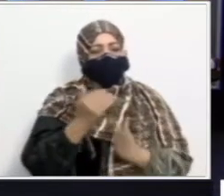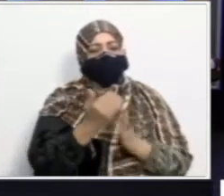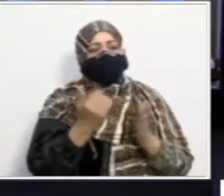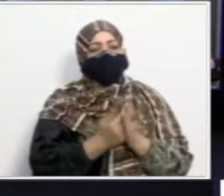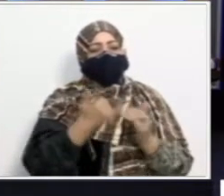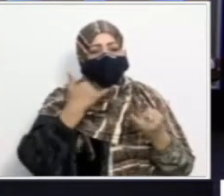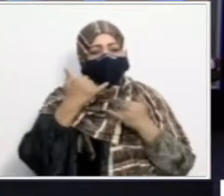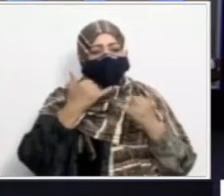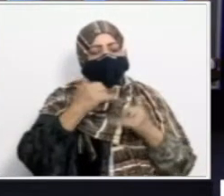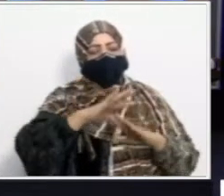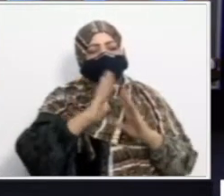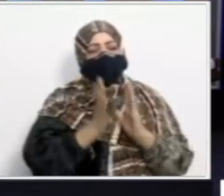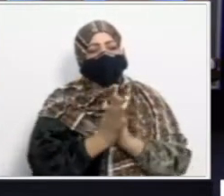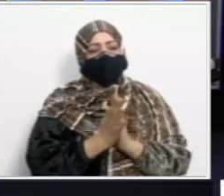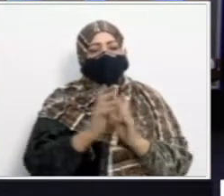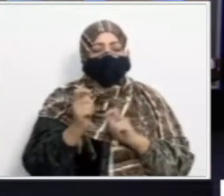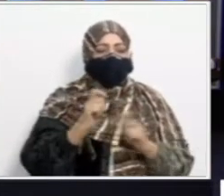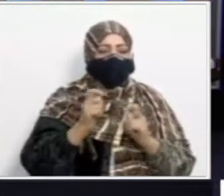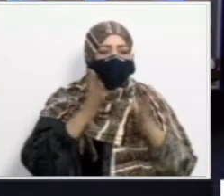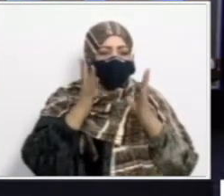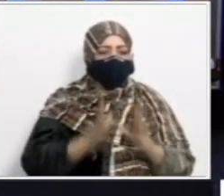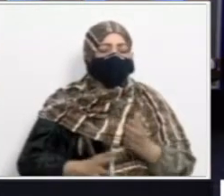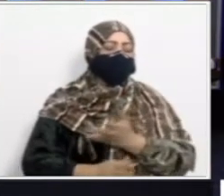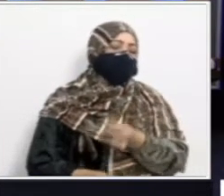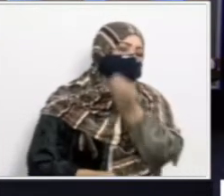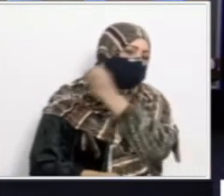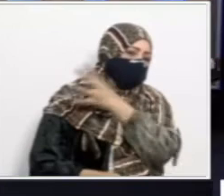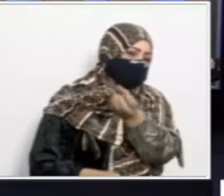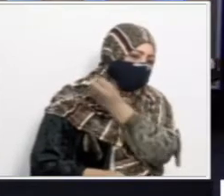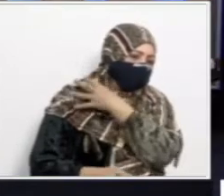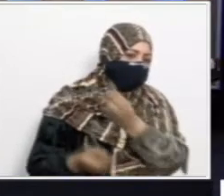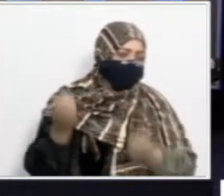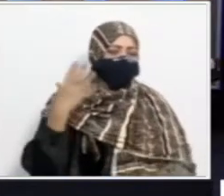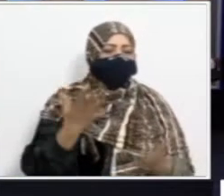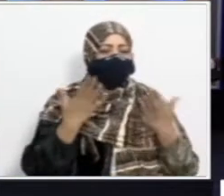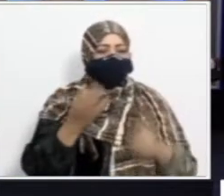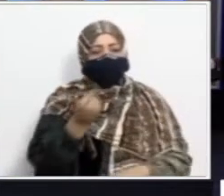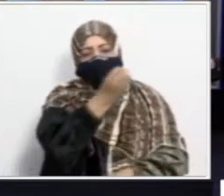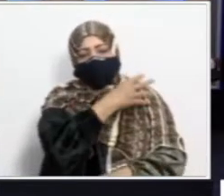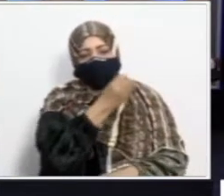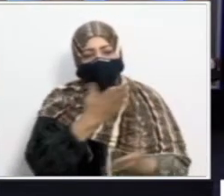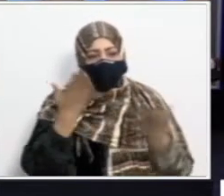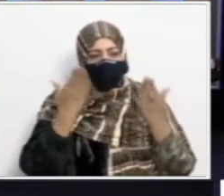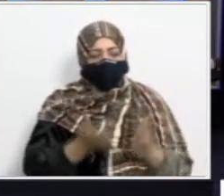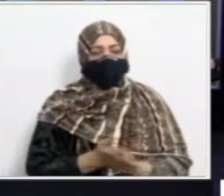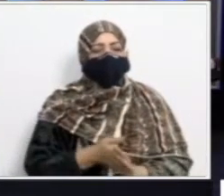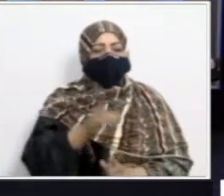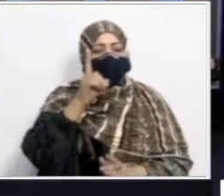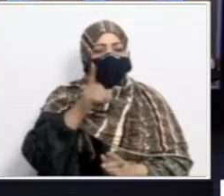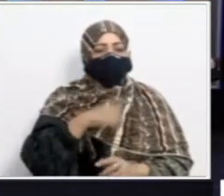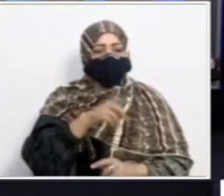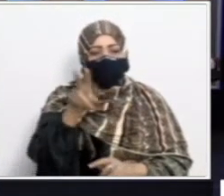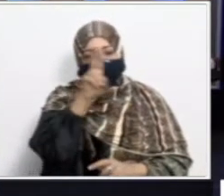حسنات. بارك الله فيكم، تفضلوا. بارك الله فيك. عندي سؤال لو سمحت شيخ، عندي يعني أخ كبير باهي